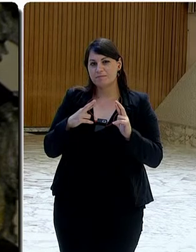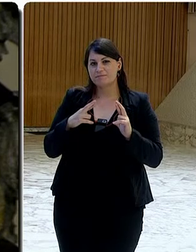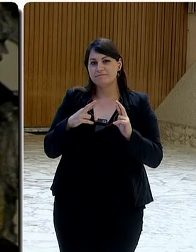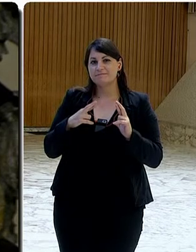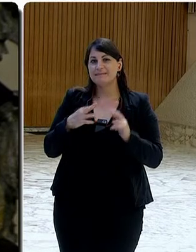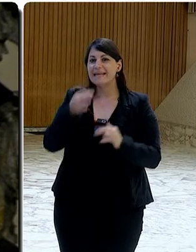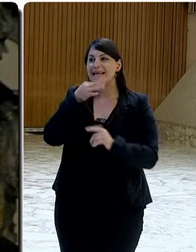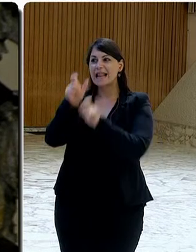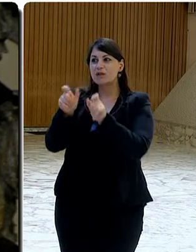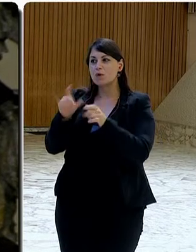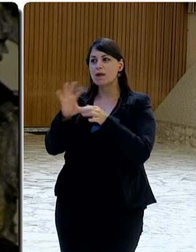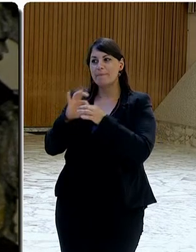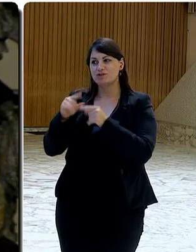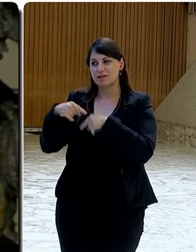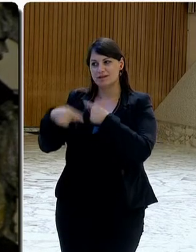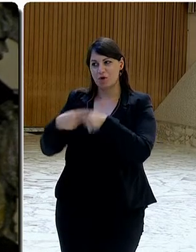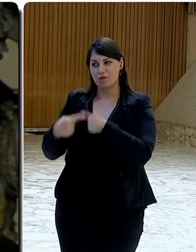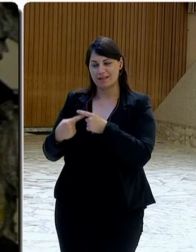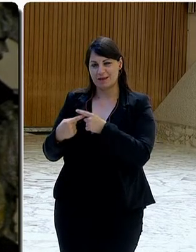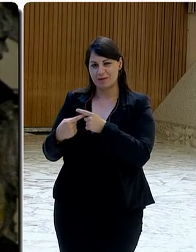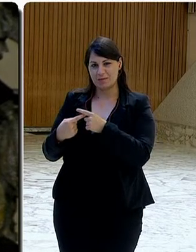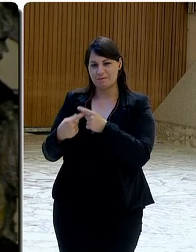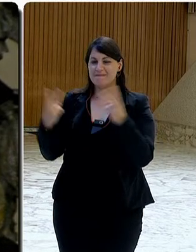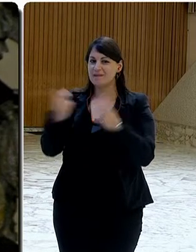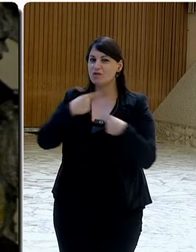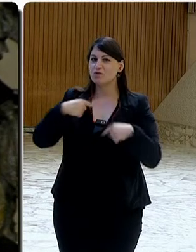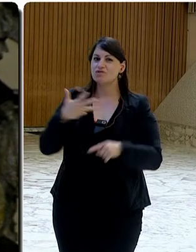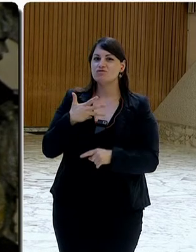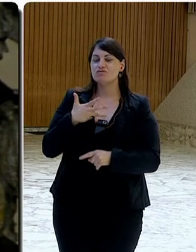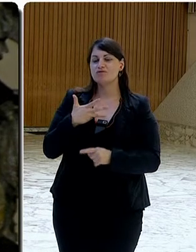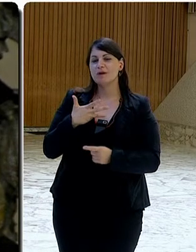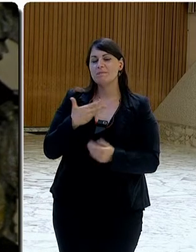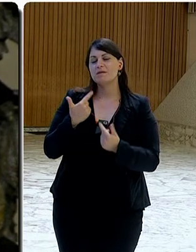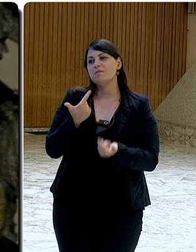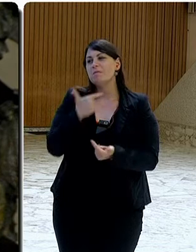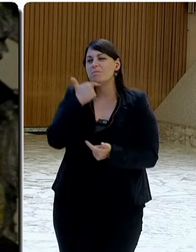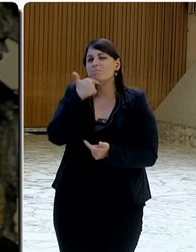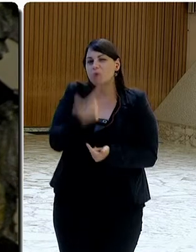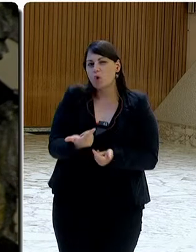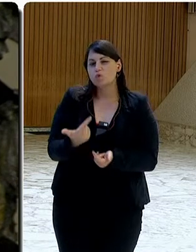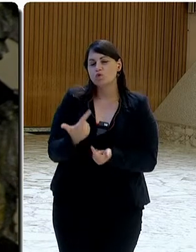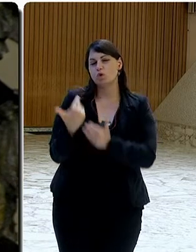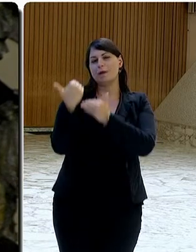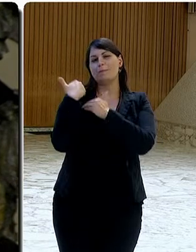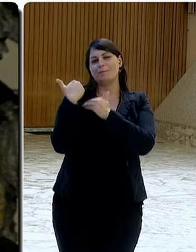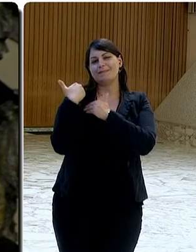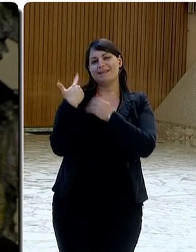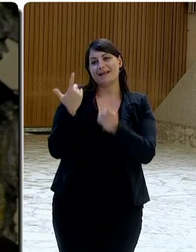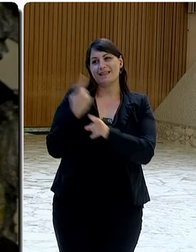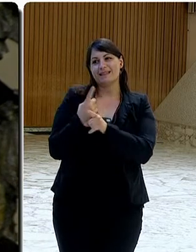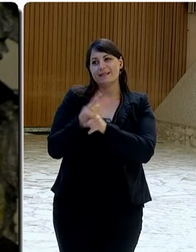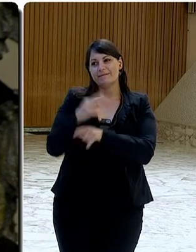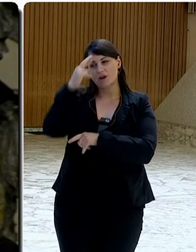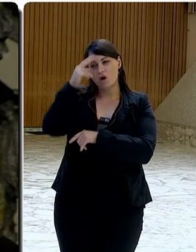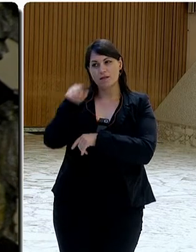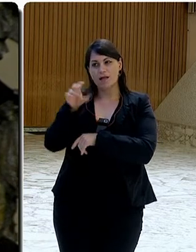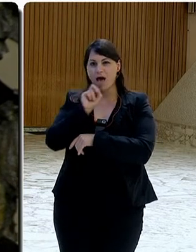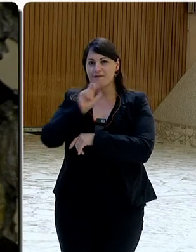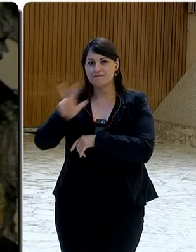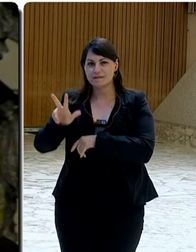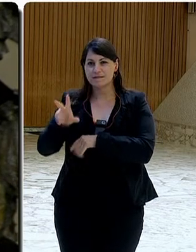con i nostri relatori, nonostante il nostro ingrato compito, ecco, di ricordargli due minuti prima del termine dello spazio a